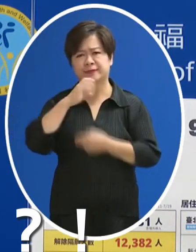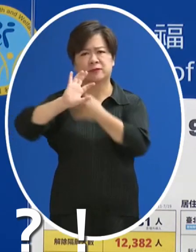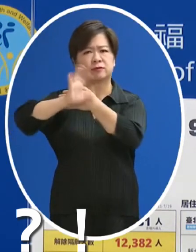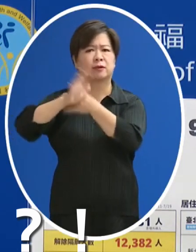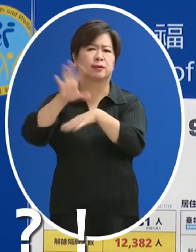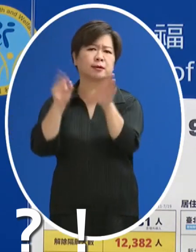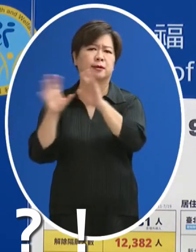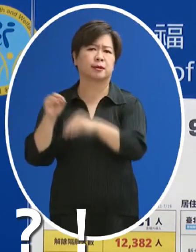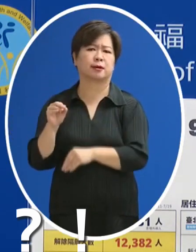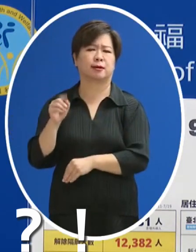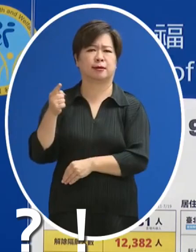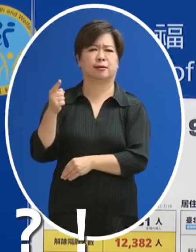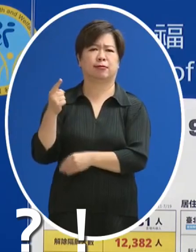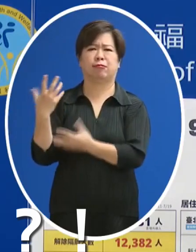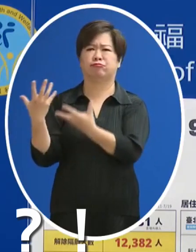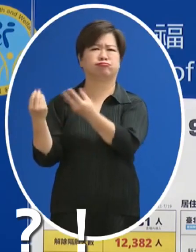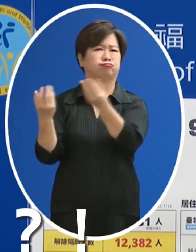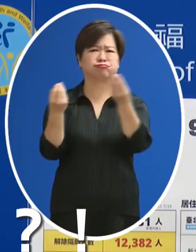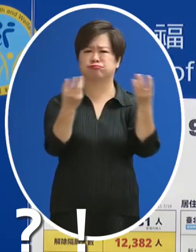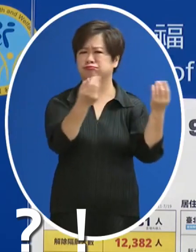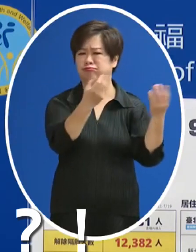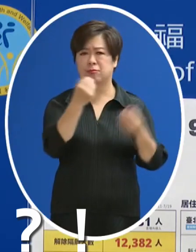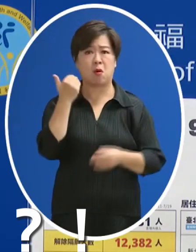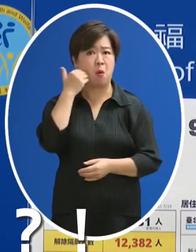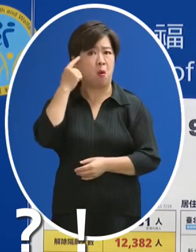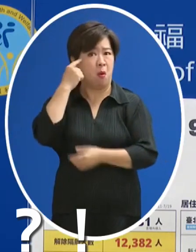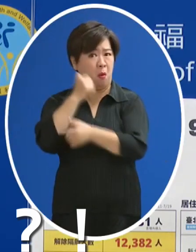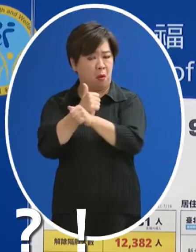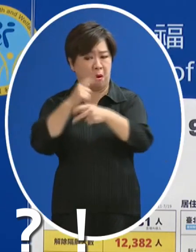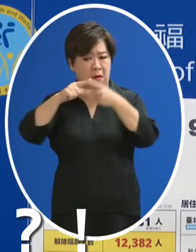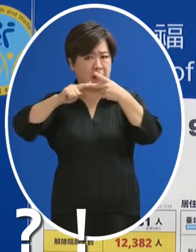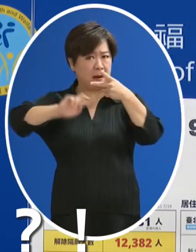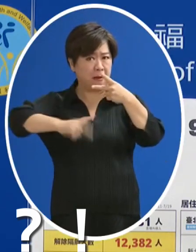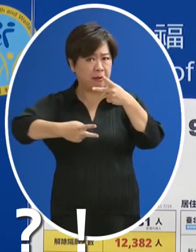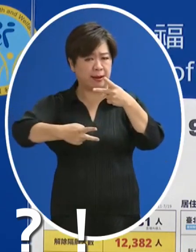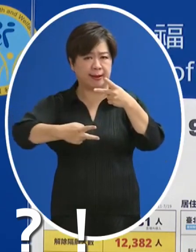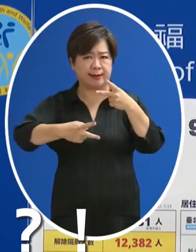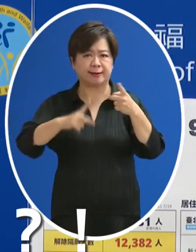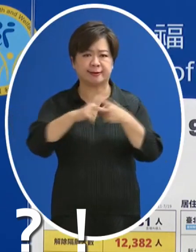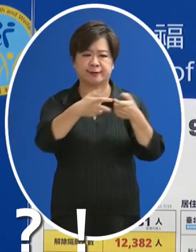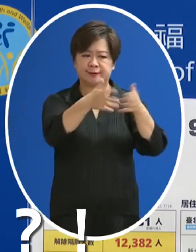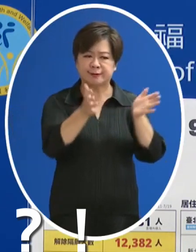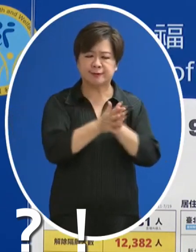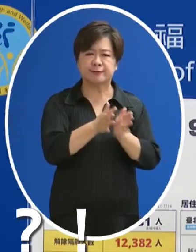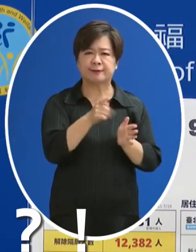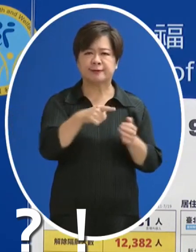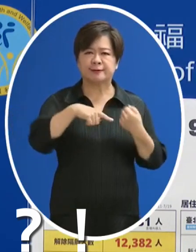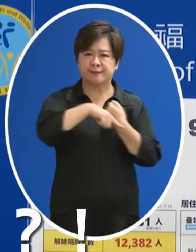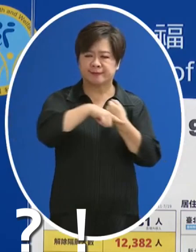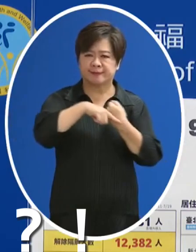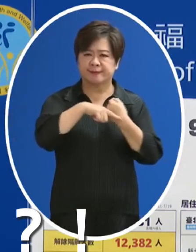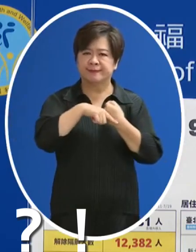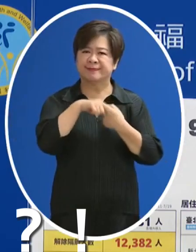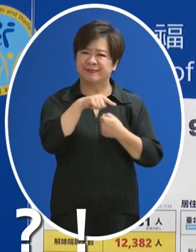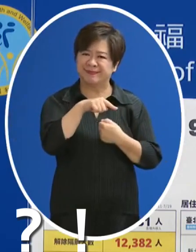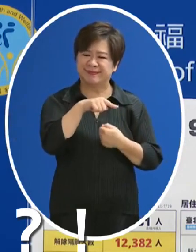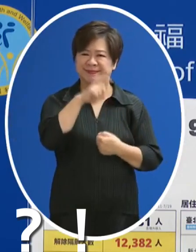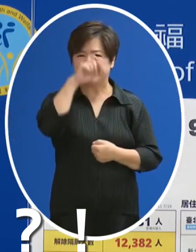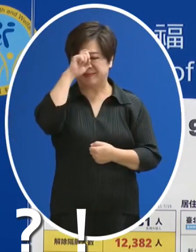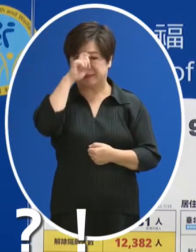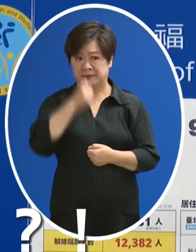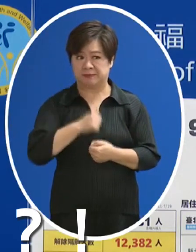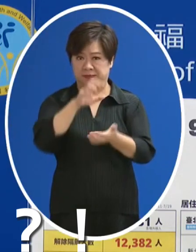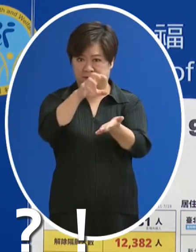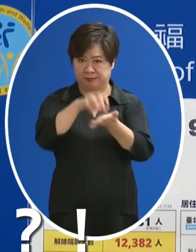际上的资料。那如果要考虑这样的混打的话，以小组我想很多的委员希望有实证的